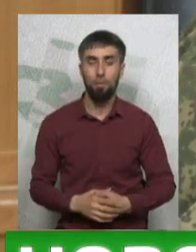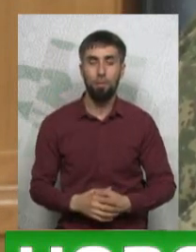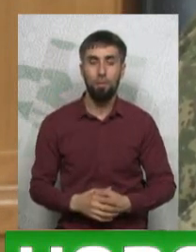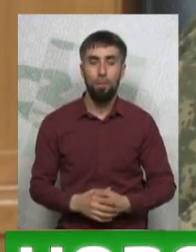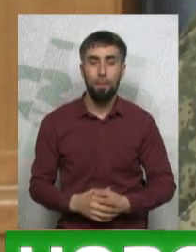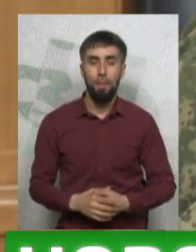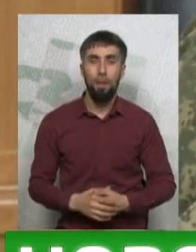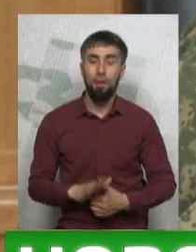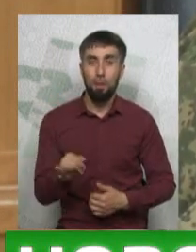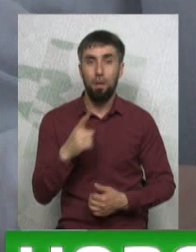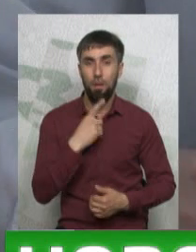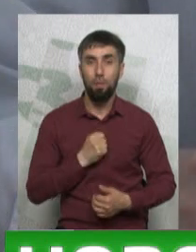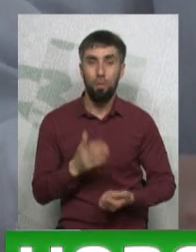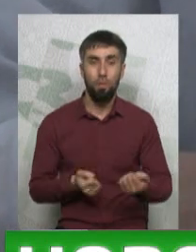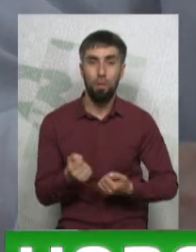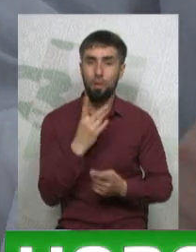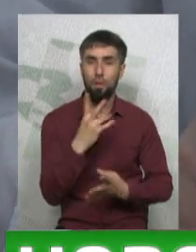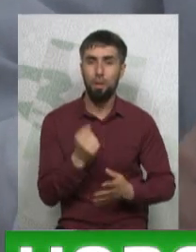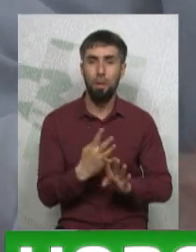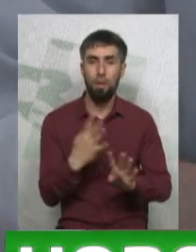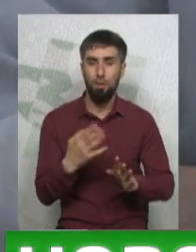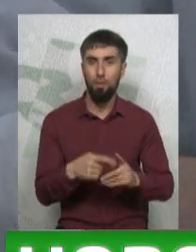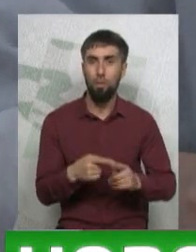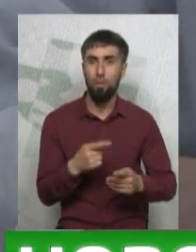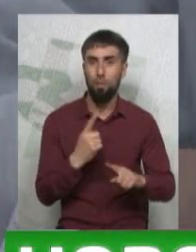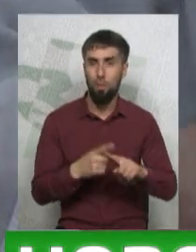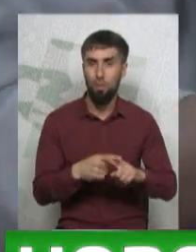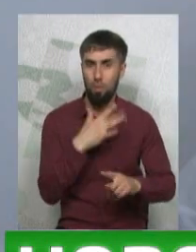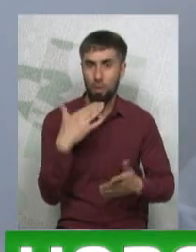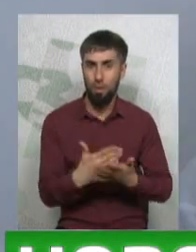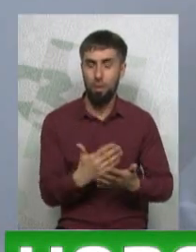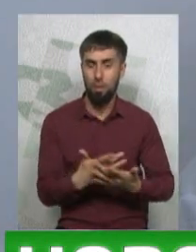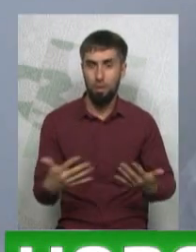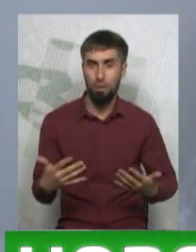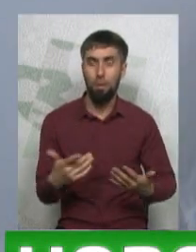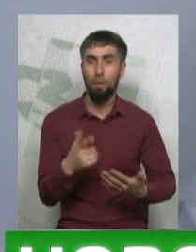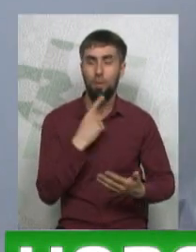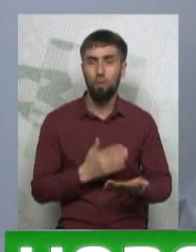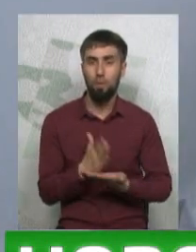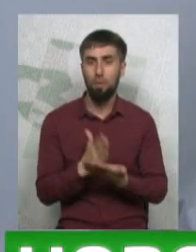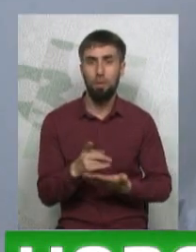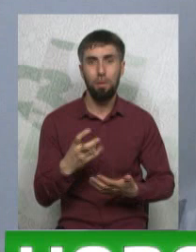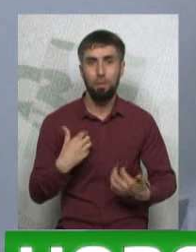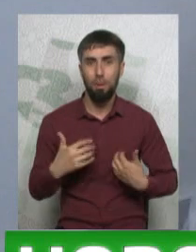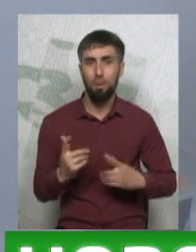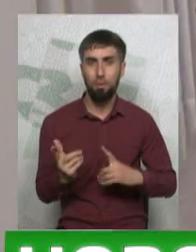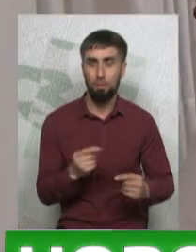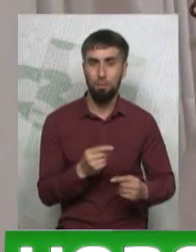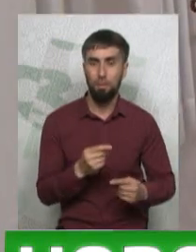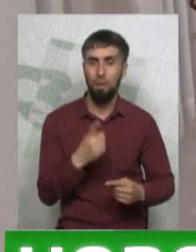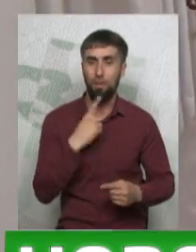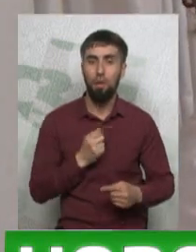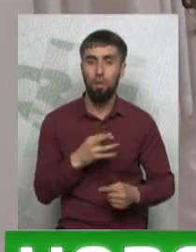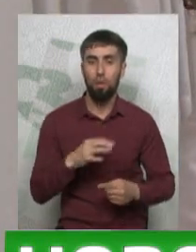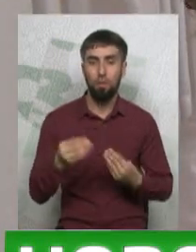в армию уже водителями. Несмотря на ряд привилегий, которые предоставляет военная служба, есть и те, кто не спешат идти в армию. В